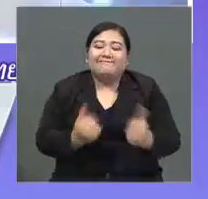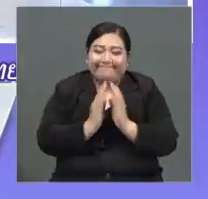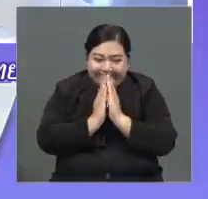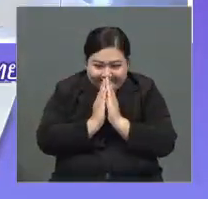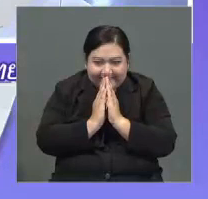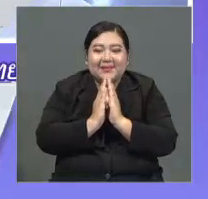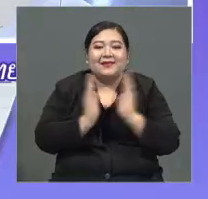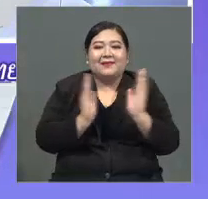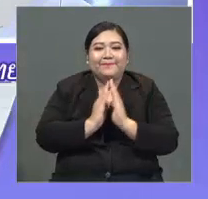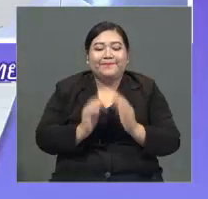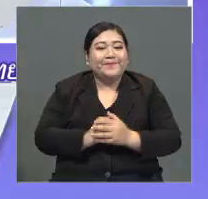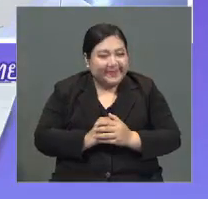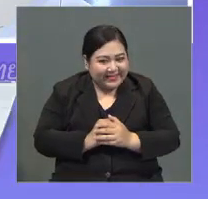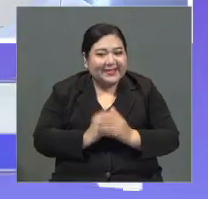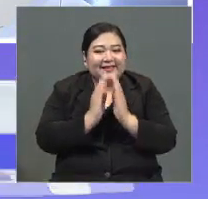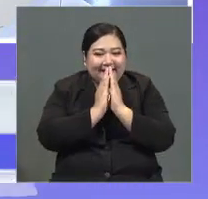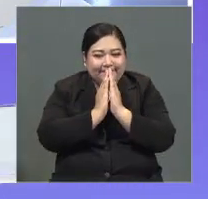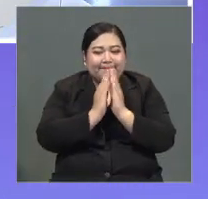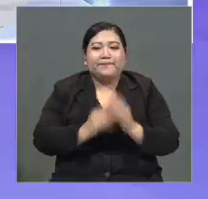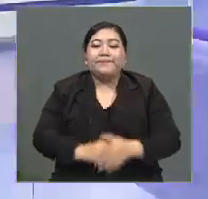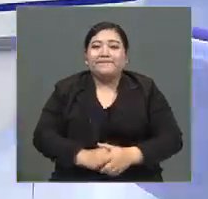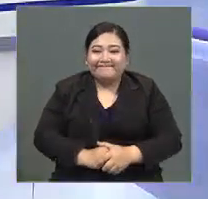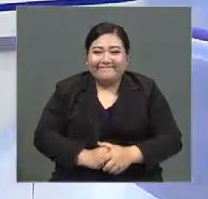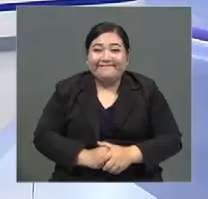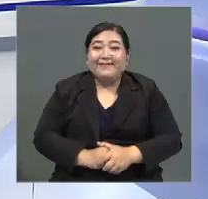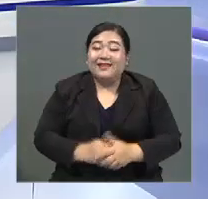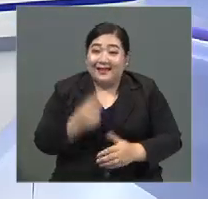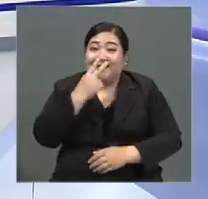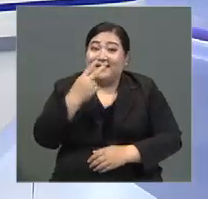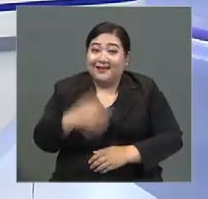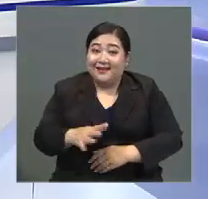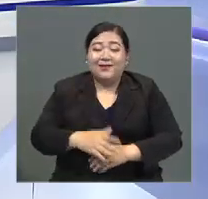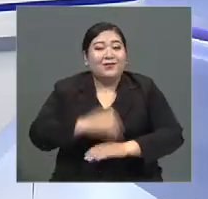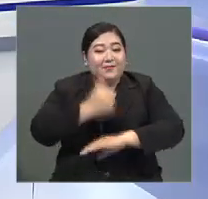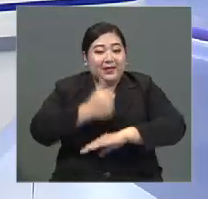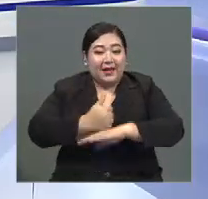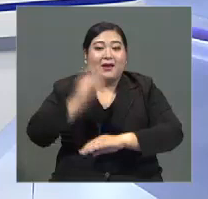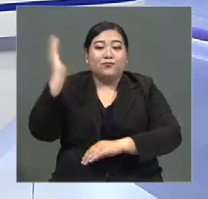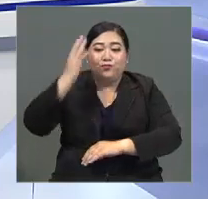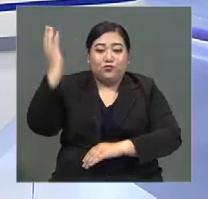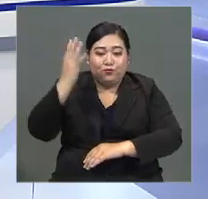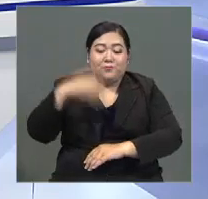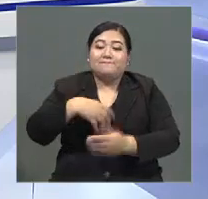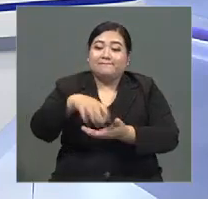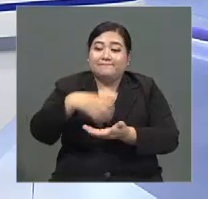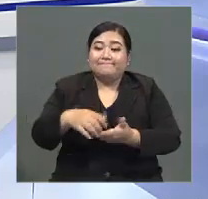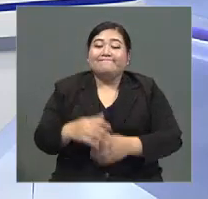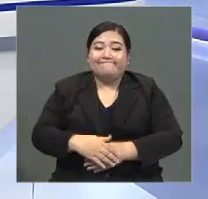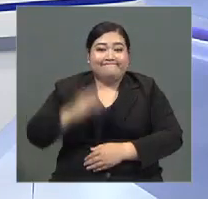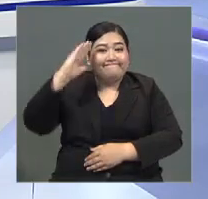เทบฏีครับสวสดีครับ เราคุยกับท่านเทบฏีกรมอุตุ นิยงวิทยานะครับนาวออกาศเอกสมสักขา